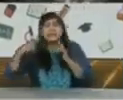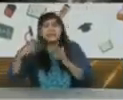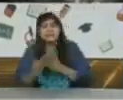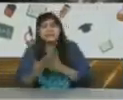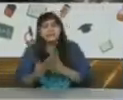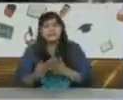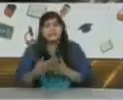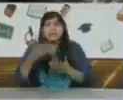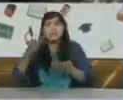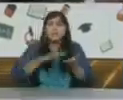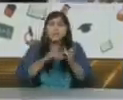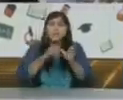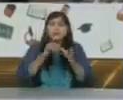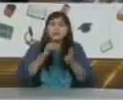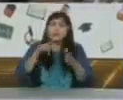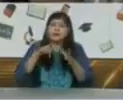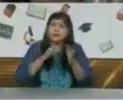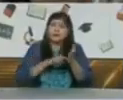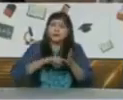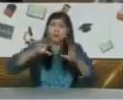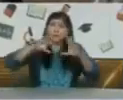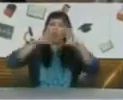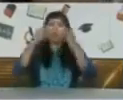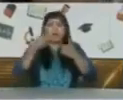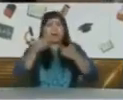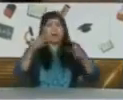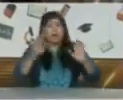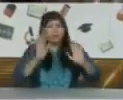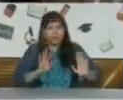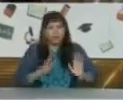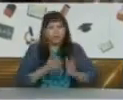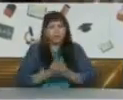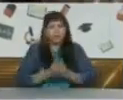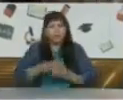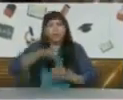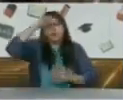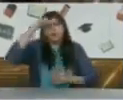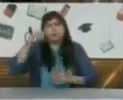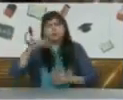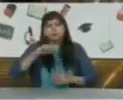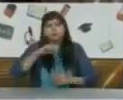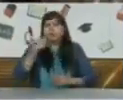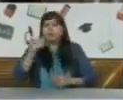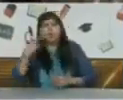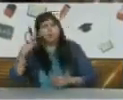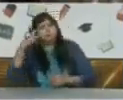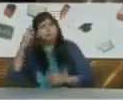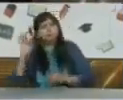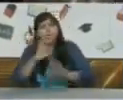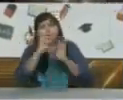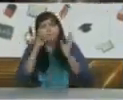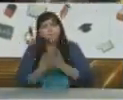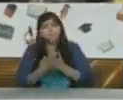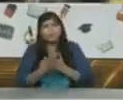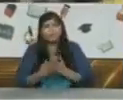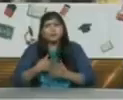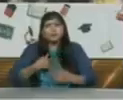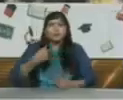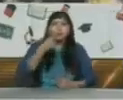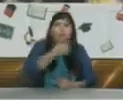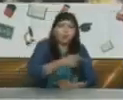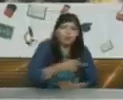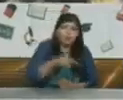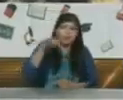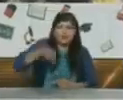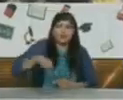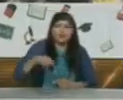लता मंगेशकर जी की पूरे दुनिया में नाम है, हिंदुस्तान के हर जुबान पे नाम है। लेकिन अगर कोई जाकर के उनको कहे कि आज